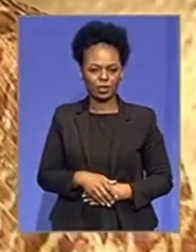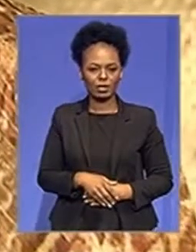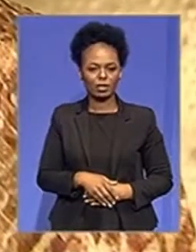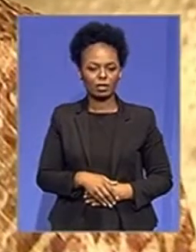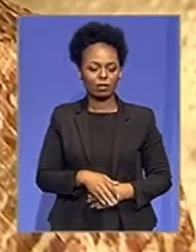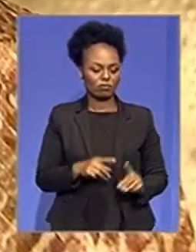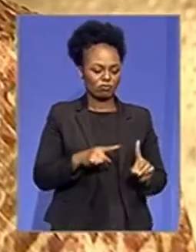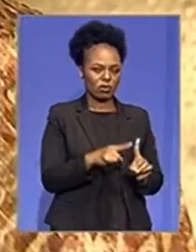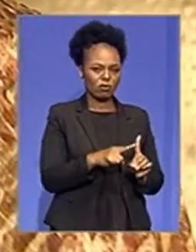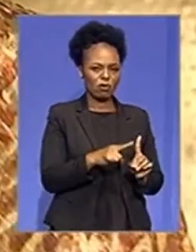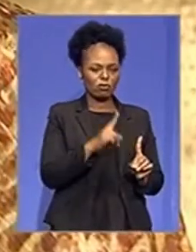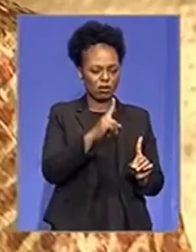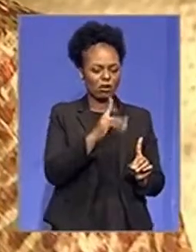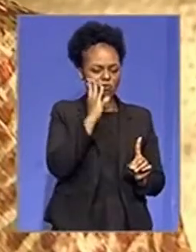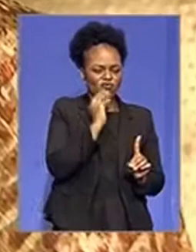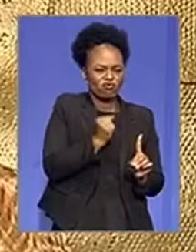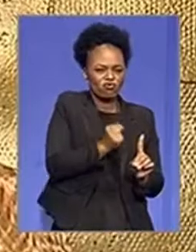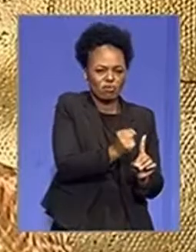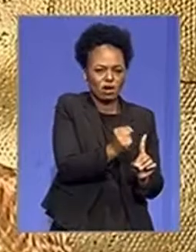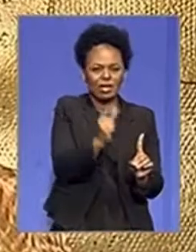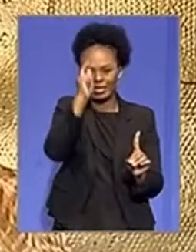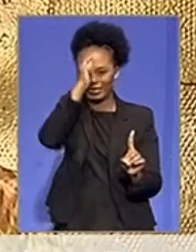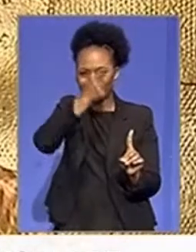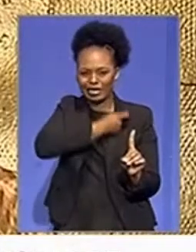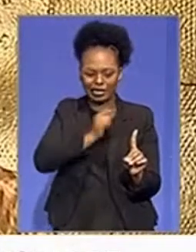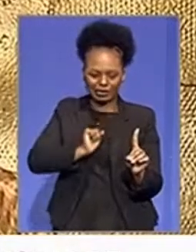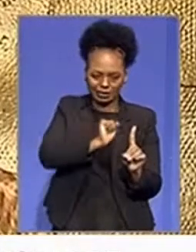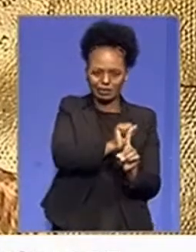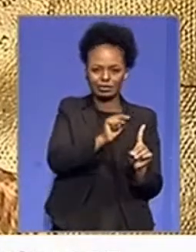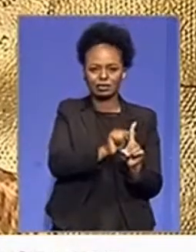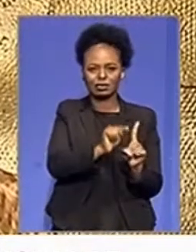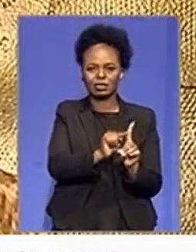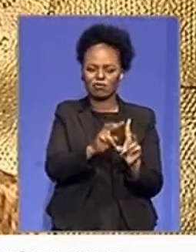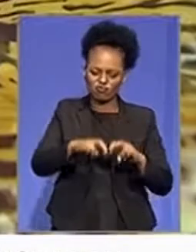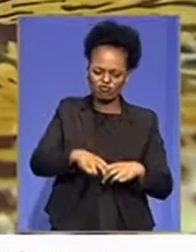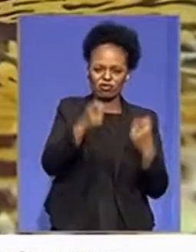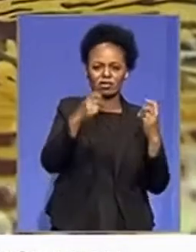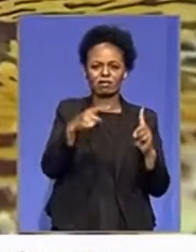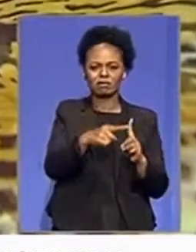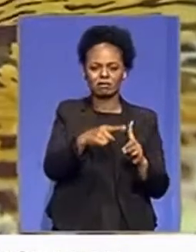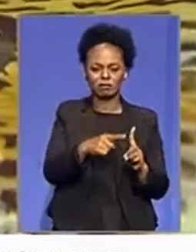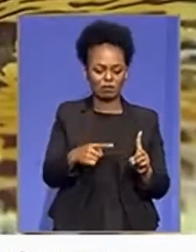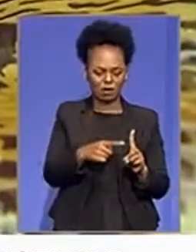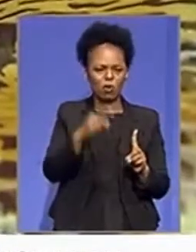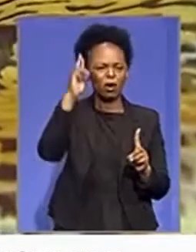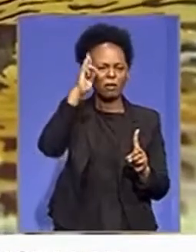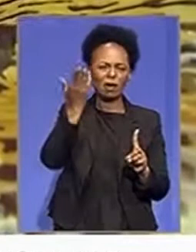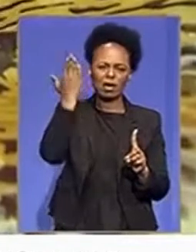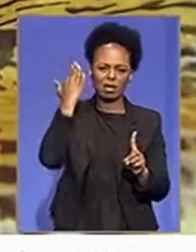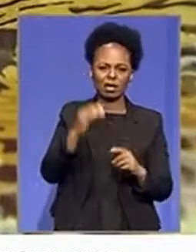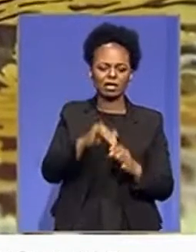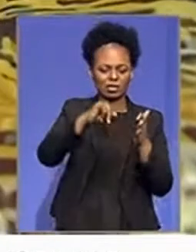katilwe morwagwe ke mogononelwa Lena o gopola le tša maloba January, February,